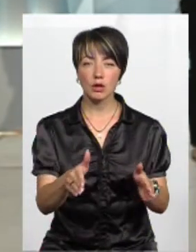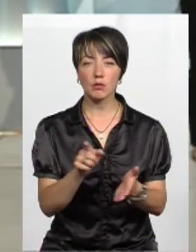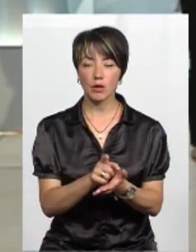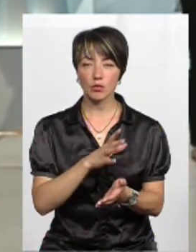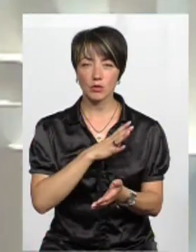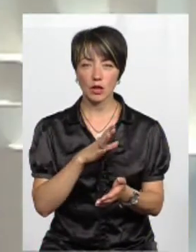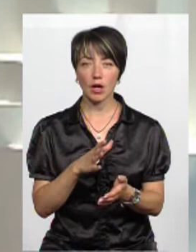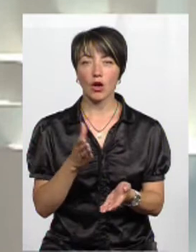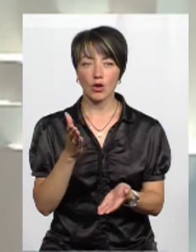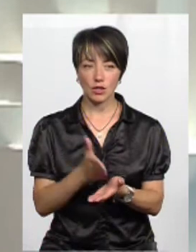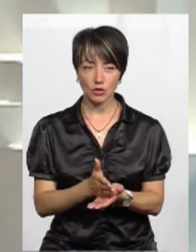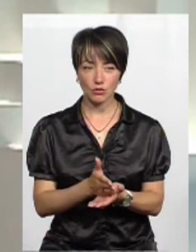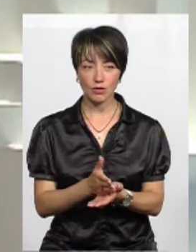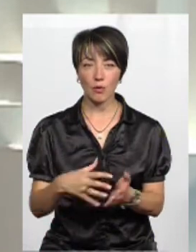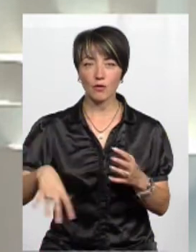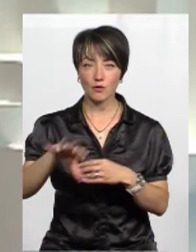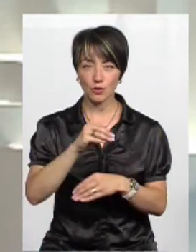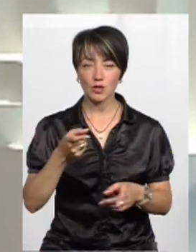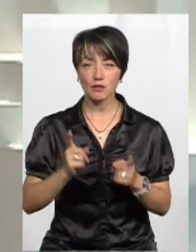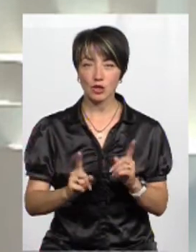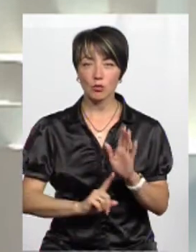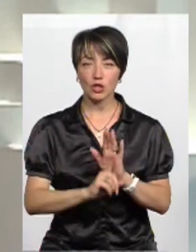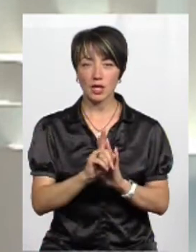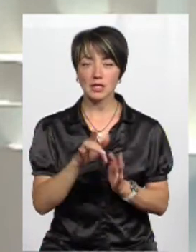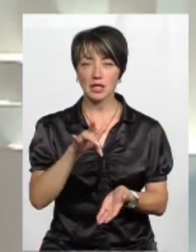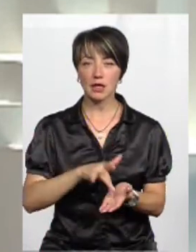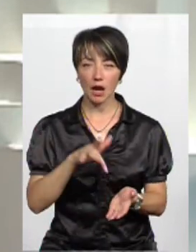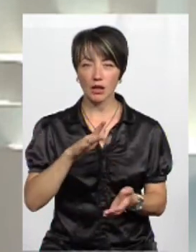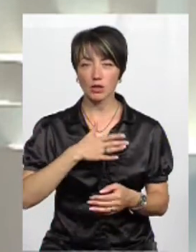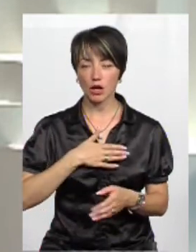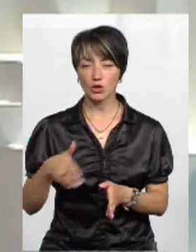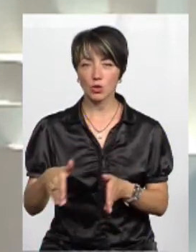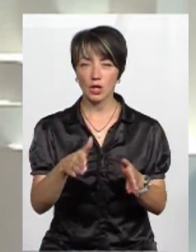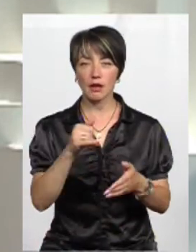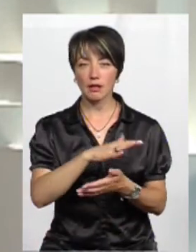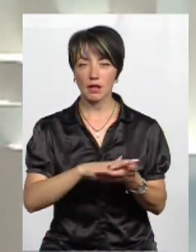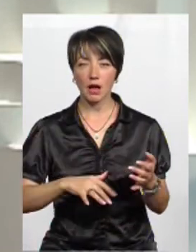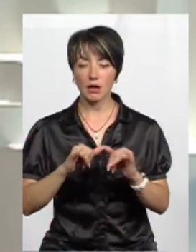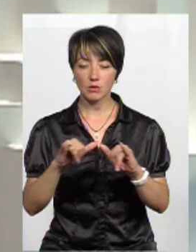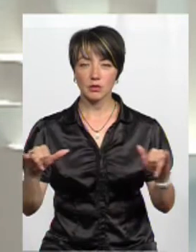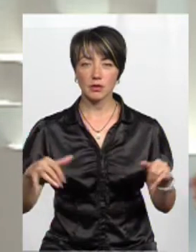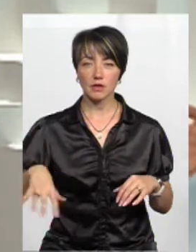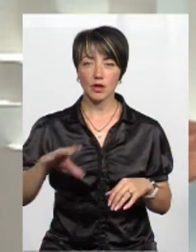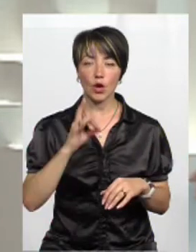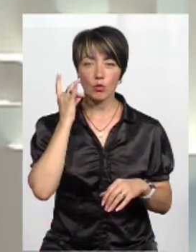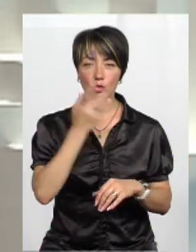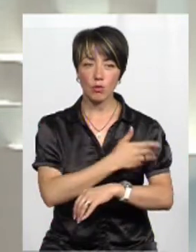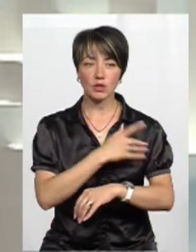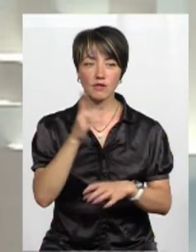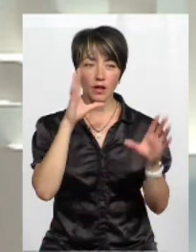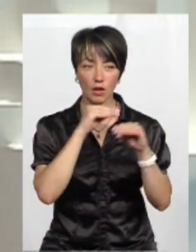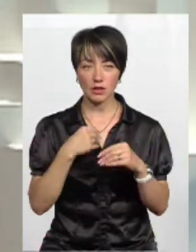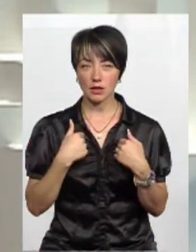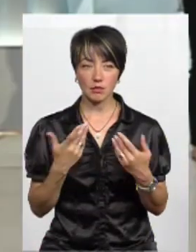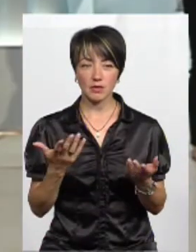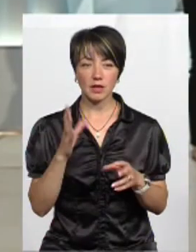бути? Розташовані повсюди, звичайно, починаючи з центральних наших доріг і далі розповсюди. Румунія, Польща, їм це